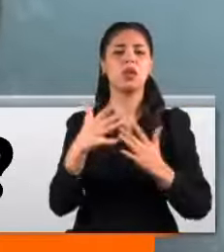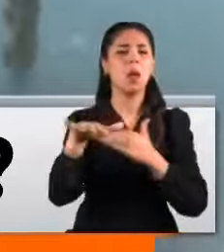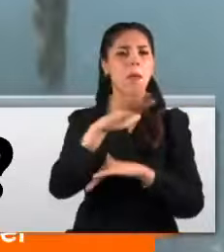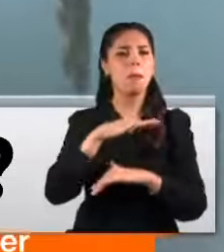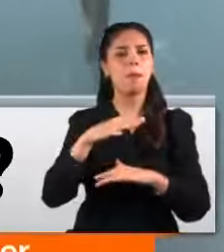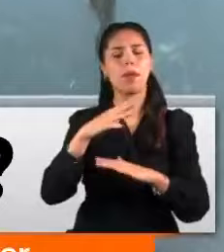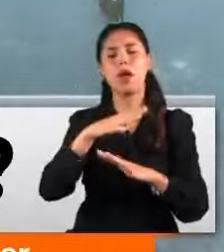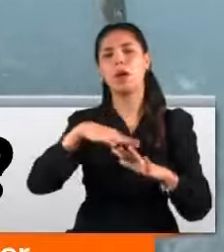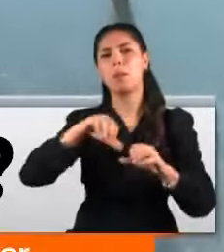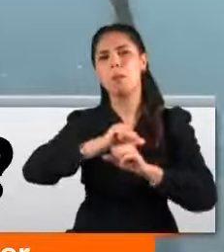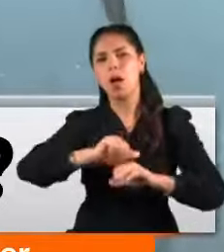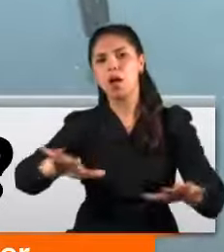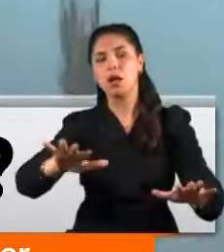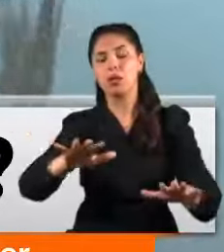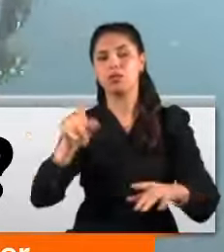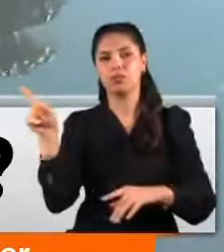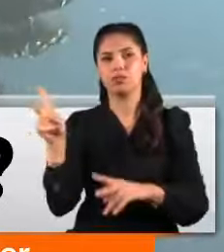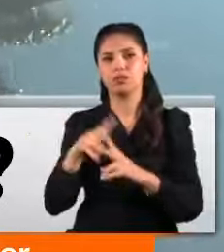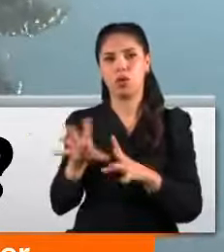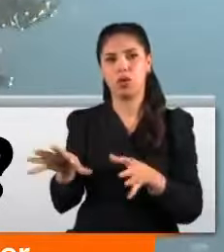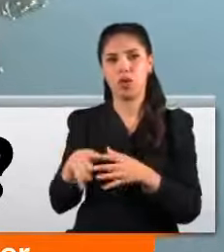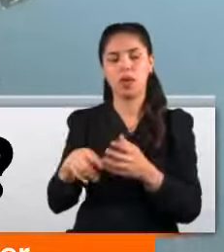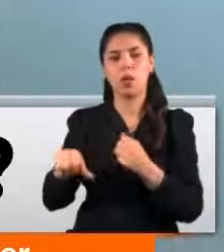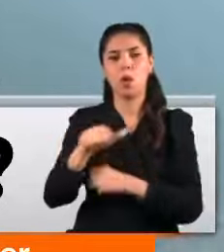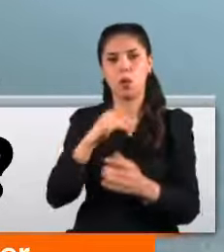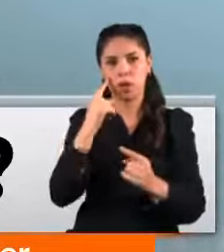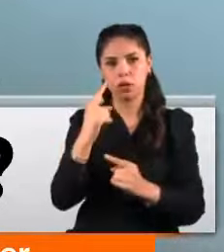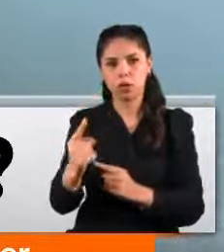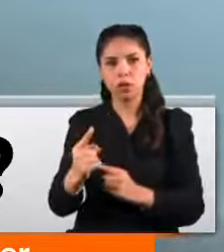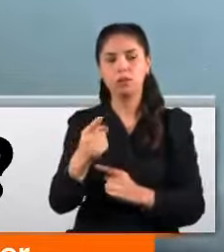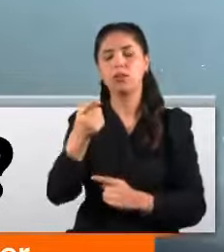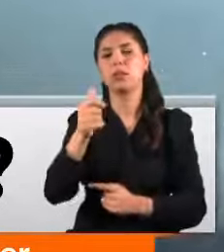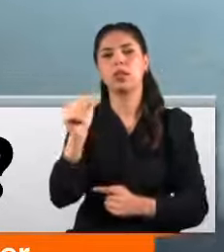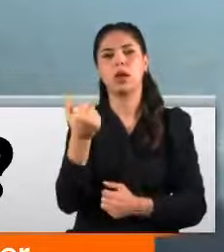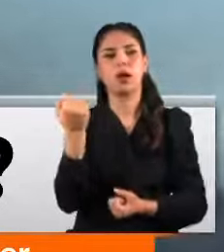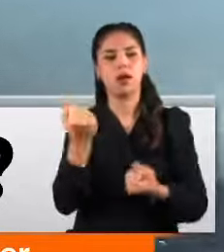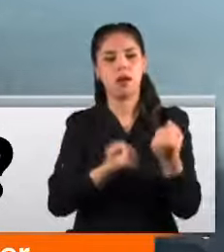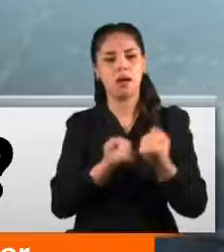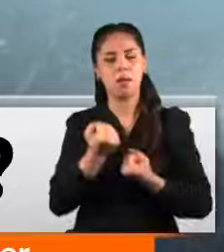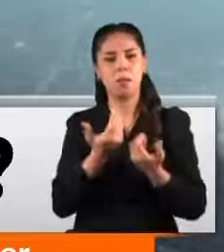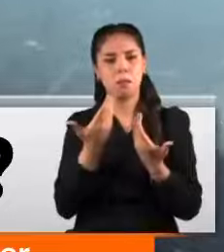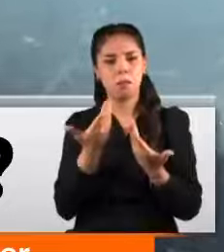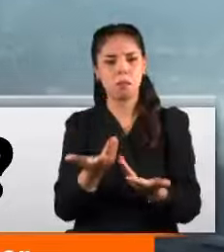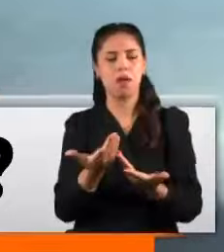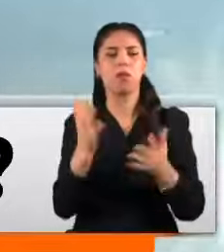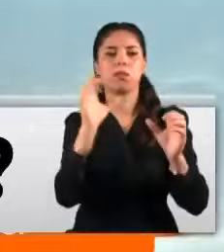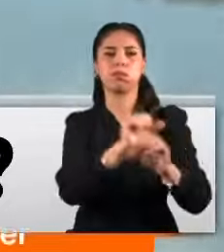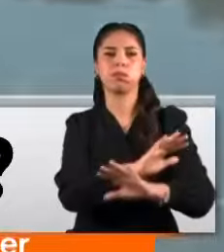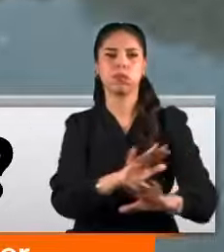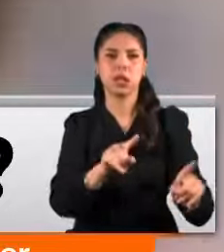milyonlarla paylaştılar. İşte Mali Şube'nin operasyonu ile birlikte kullandıkları milyon liralık iki lüks cip de ele